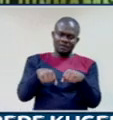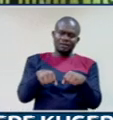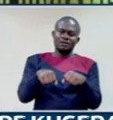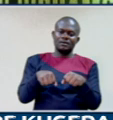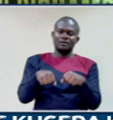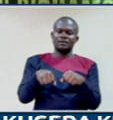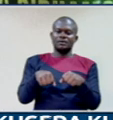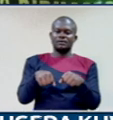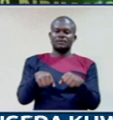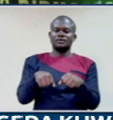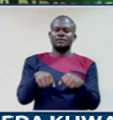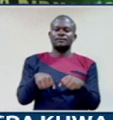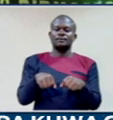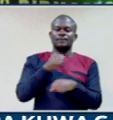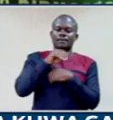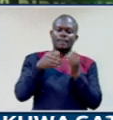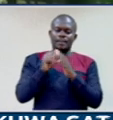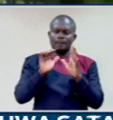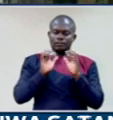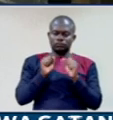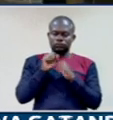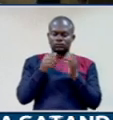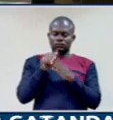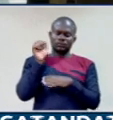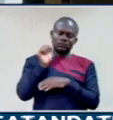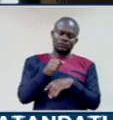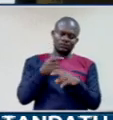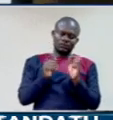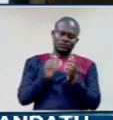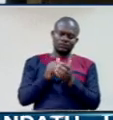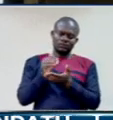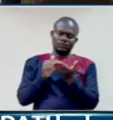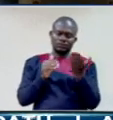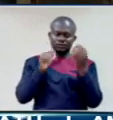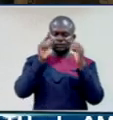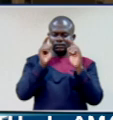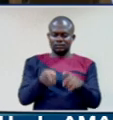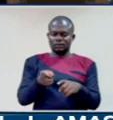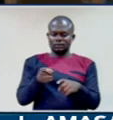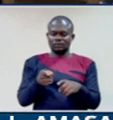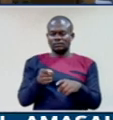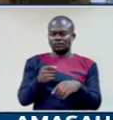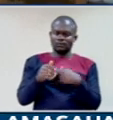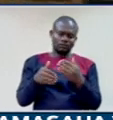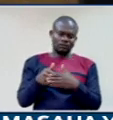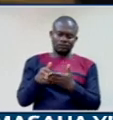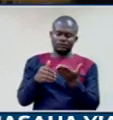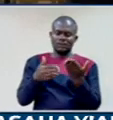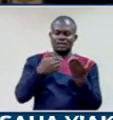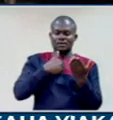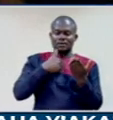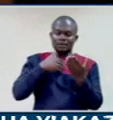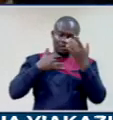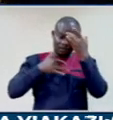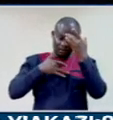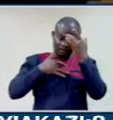bashobore kuba bakwirinda kurushaho, uretse ko nyine baje bagasanga benshi bafite